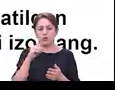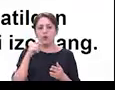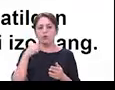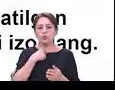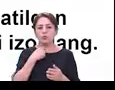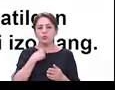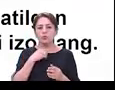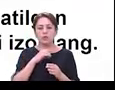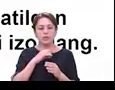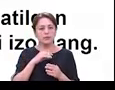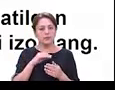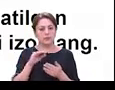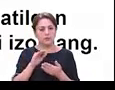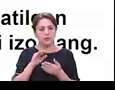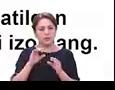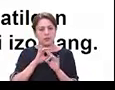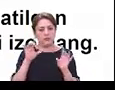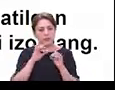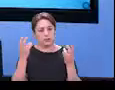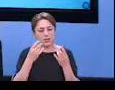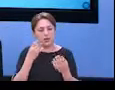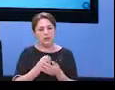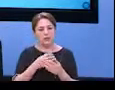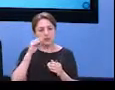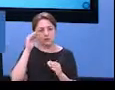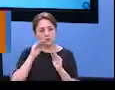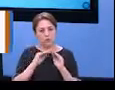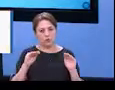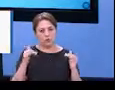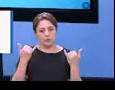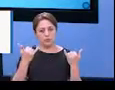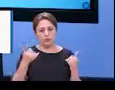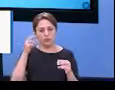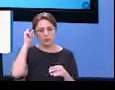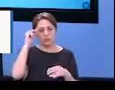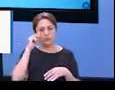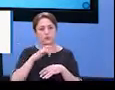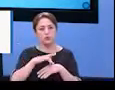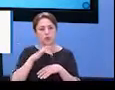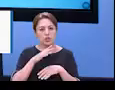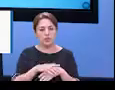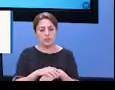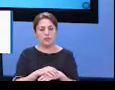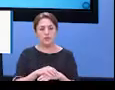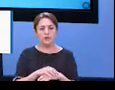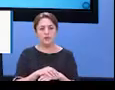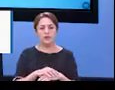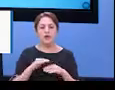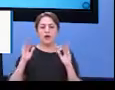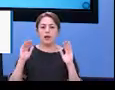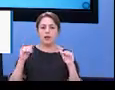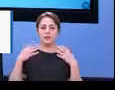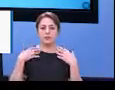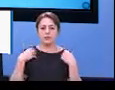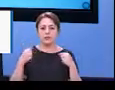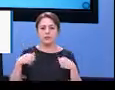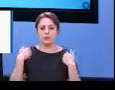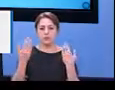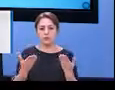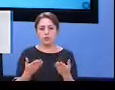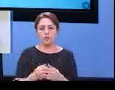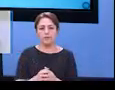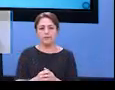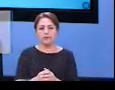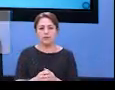izohlang. Aziz o'quvchilar, shuning bilan bugungi darsimiz o'z nihoyasiga yetdi. Xayr,